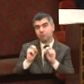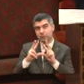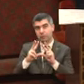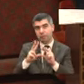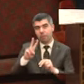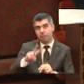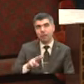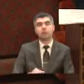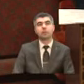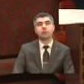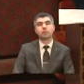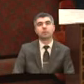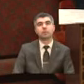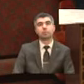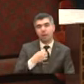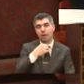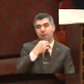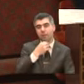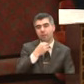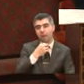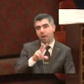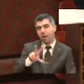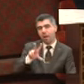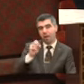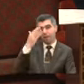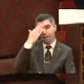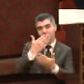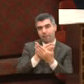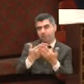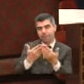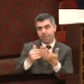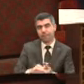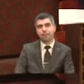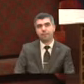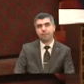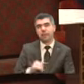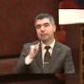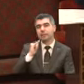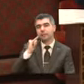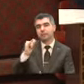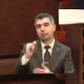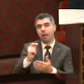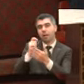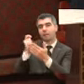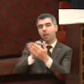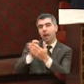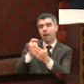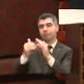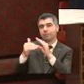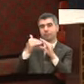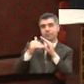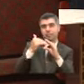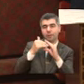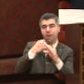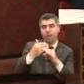أنا عندي لها واحد الحساسية كبيرة جدا، وهادشي علاش عادة عندما تأتي إلي الطلبات ديال نزع الملكية عادة